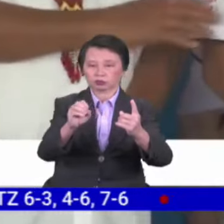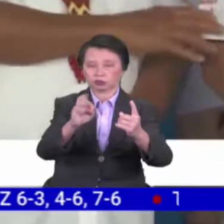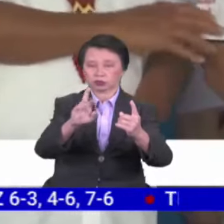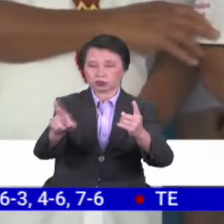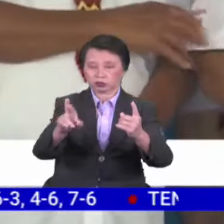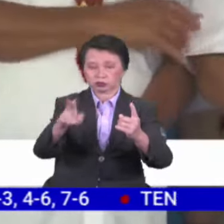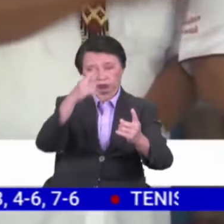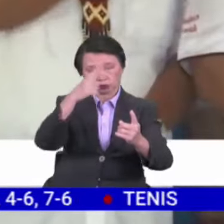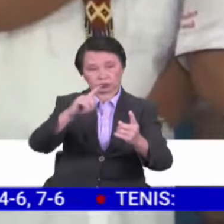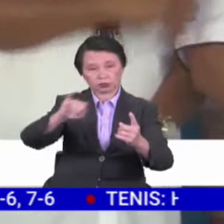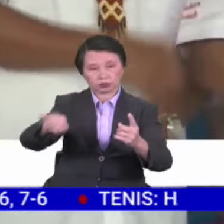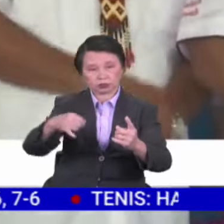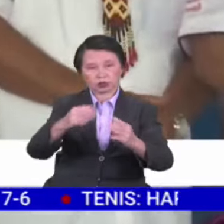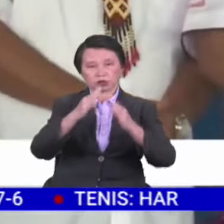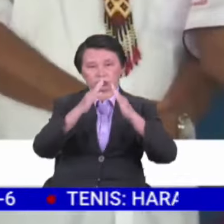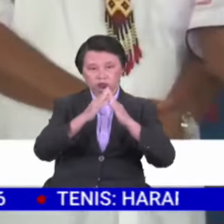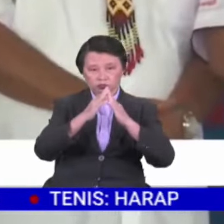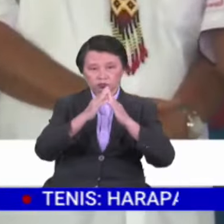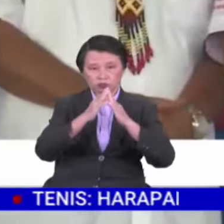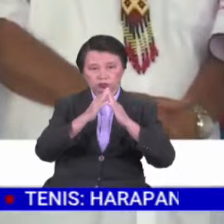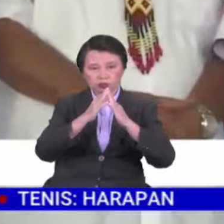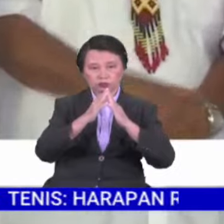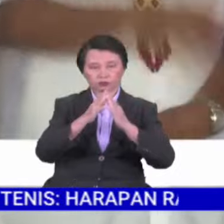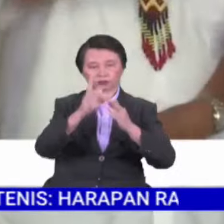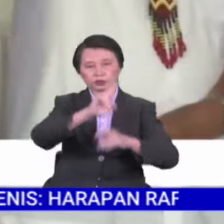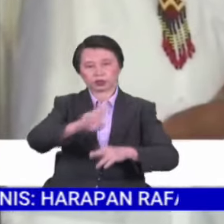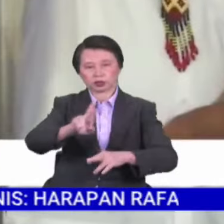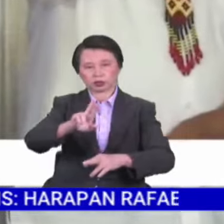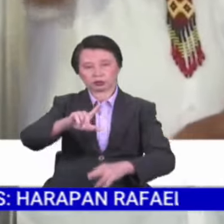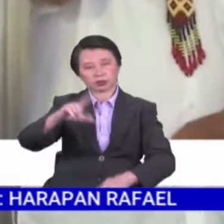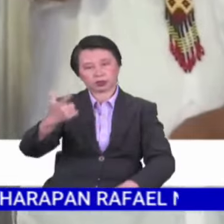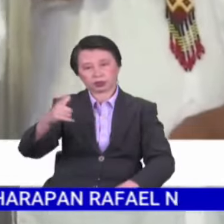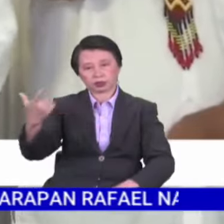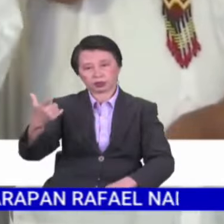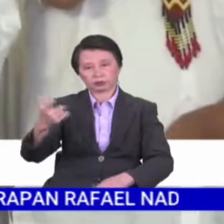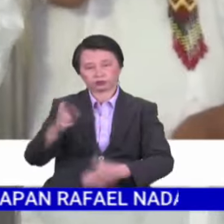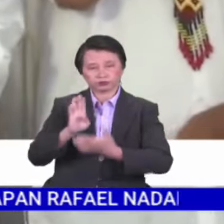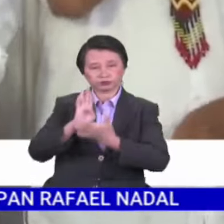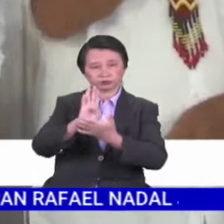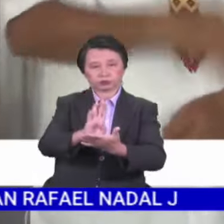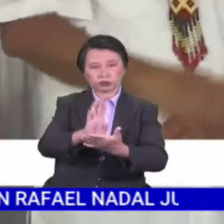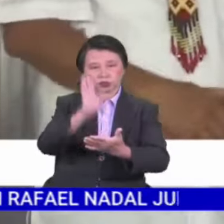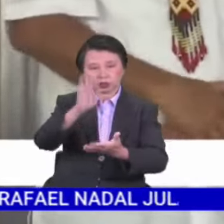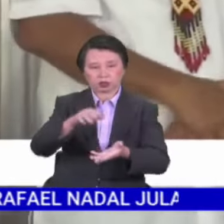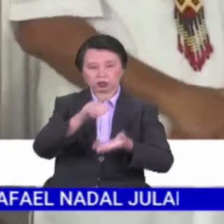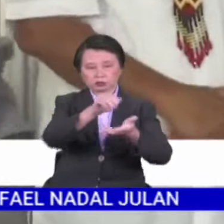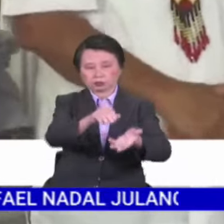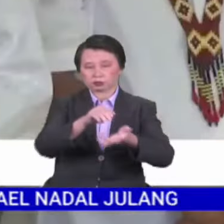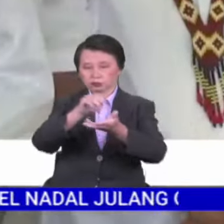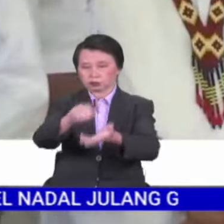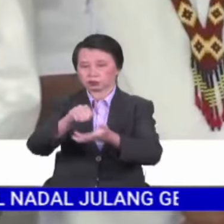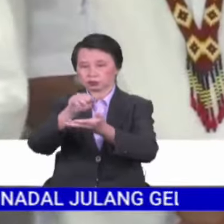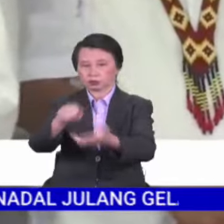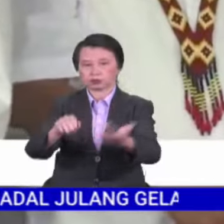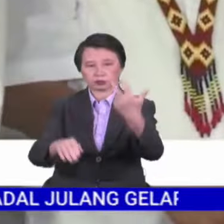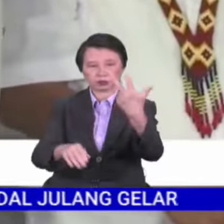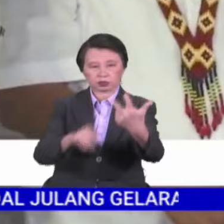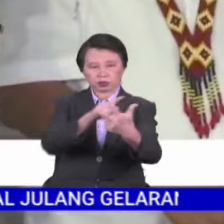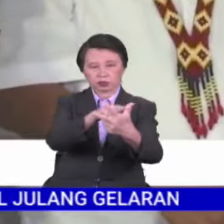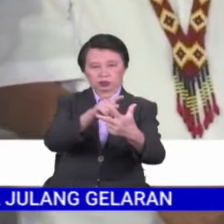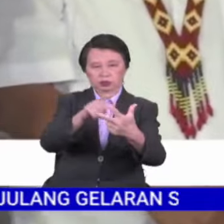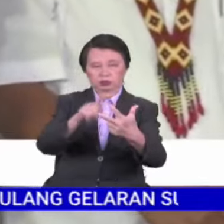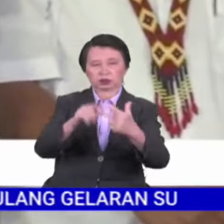RM1,910,000 untuk dana rumah ibadat agama-agama lain. Bantuan tersebut akan disalurkan ke 17 buah